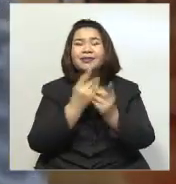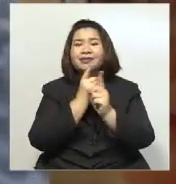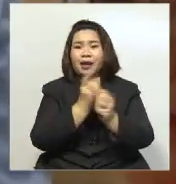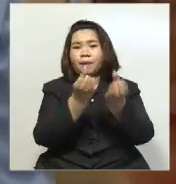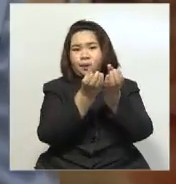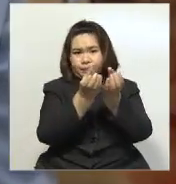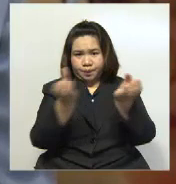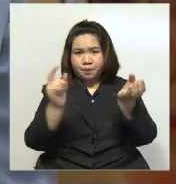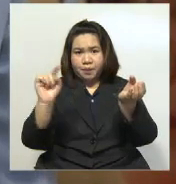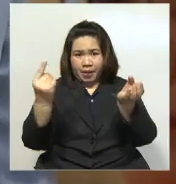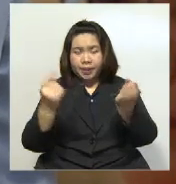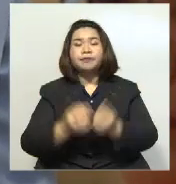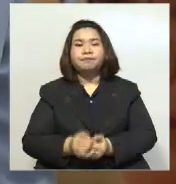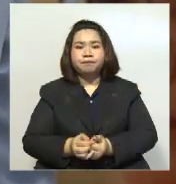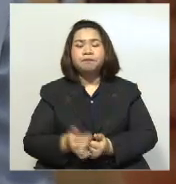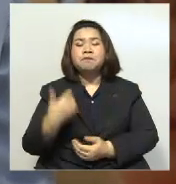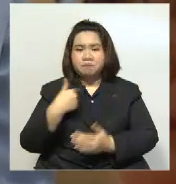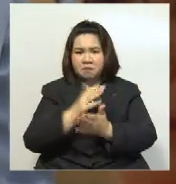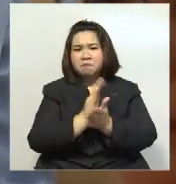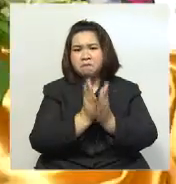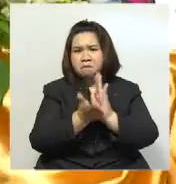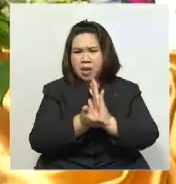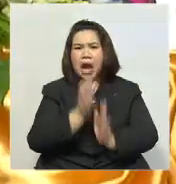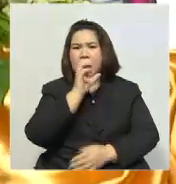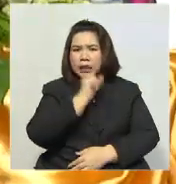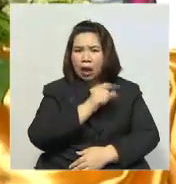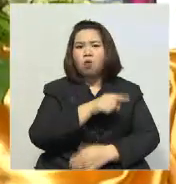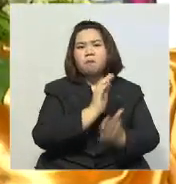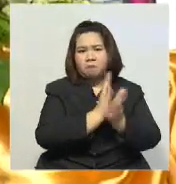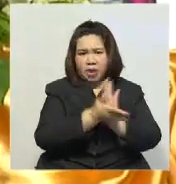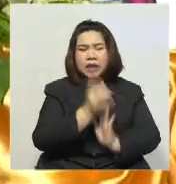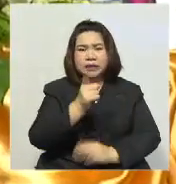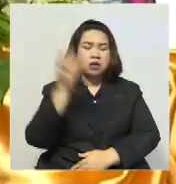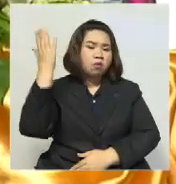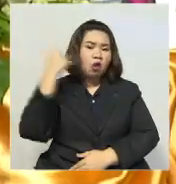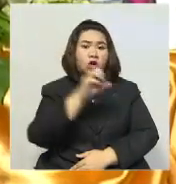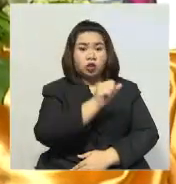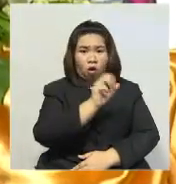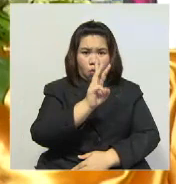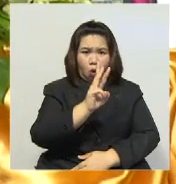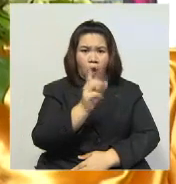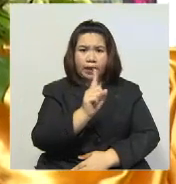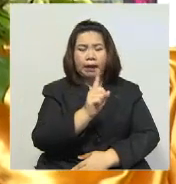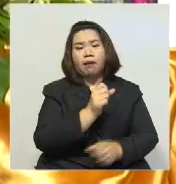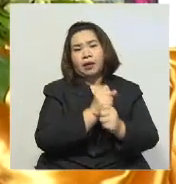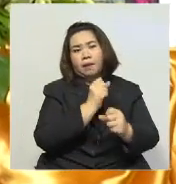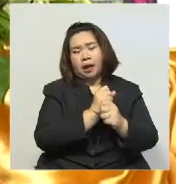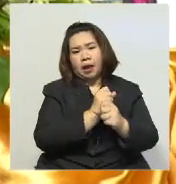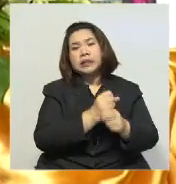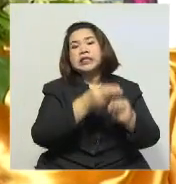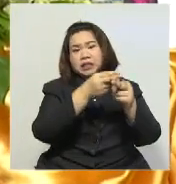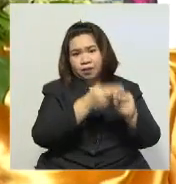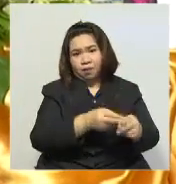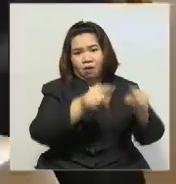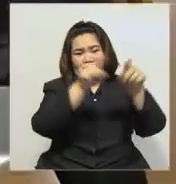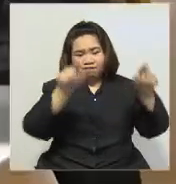กตั้งตามรัฐธรรมนูญฉบับปัจจุบันที่เปลี่ยนแปลงจากเดิมโดยเฉพาะการได้มาซึ่งสว.ครั้งแรกที่ต้องดำเนินตามบทเฉพาะ